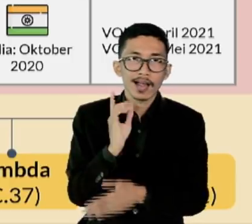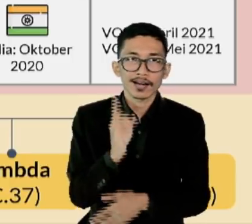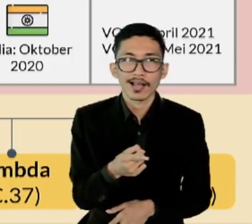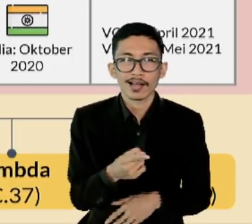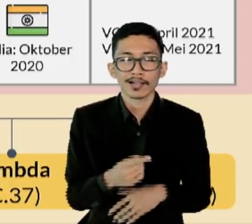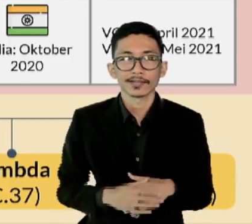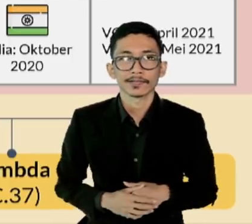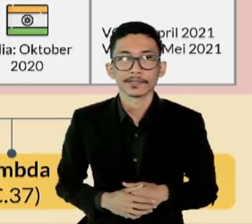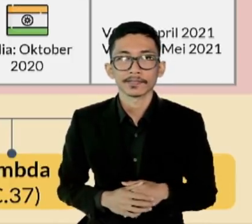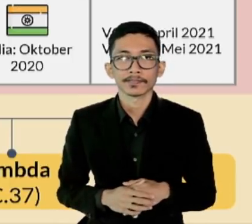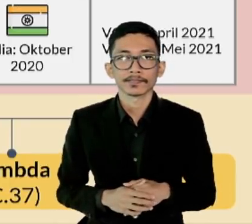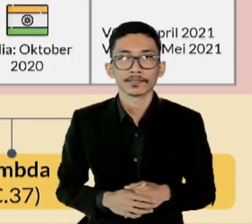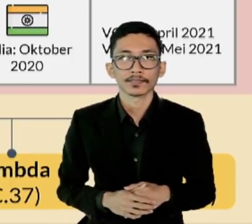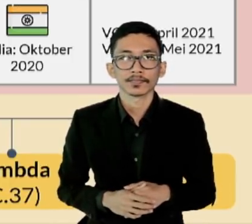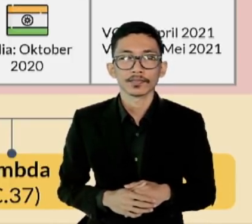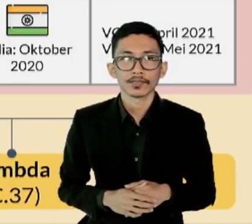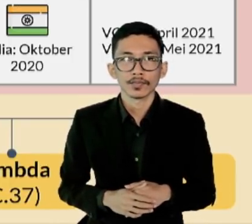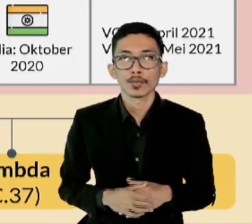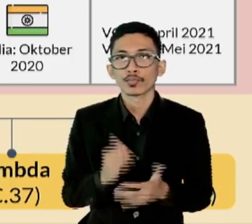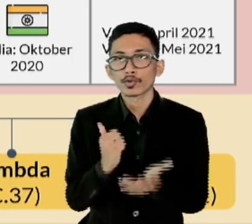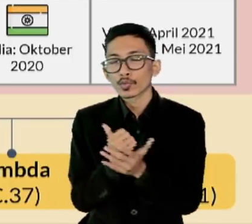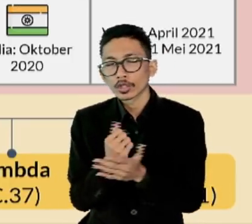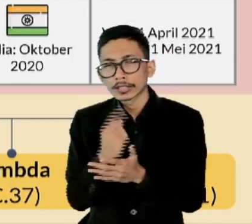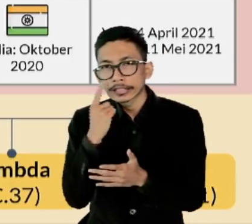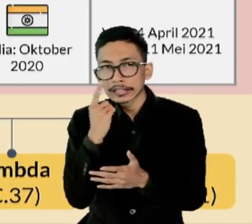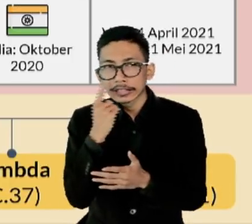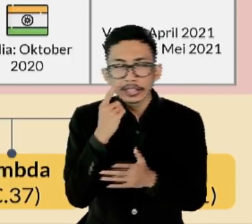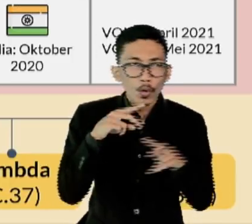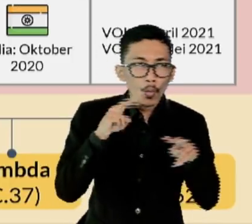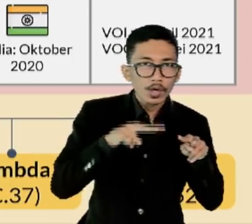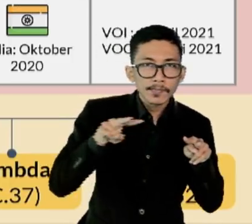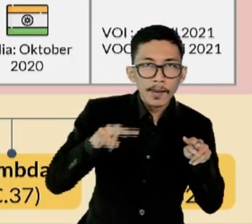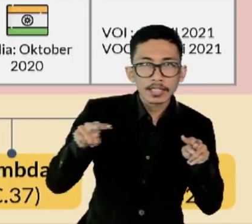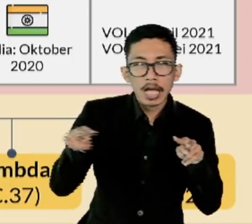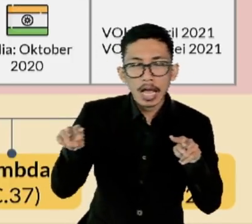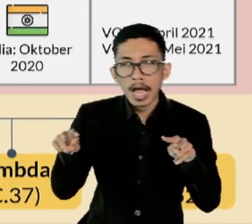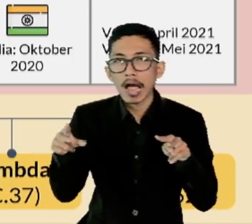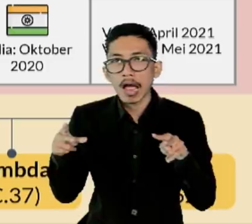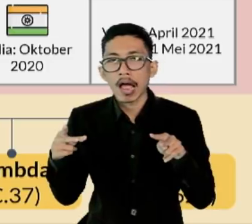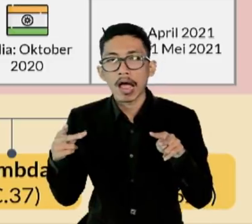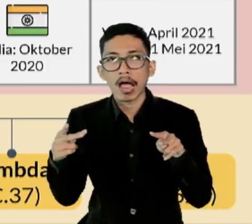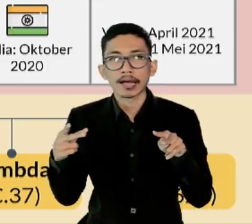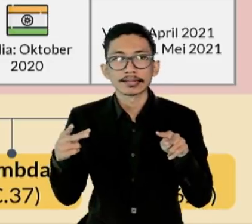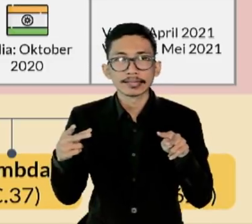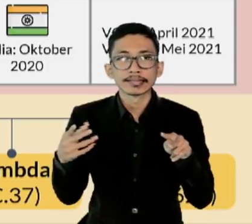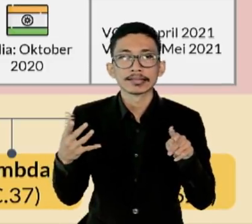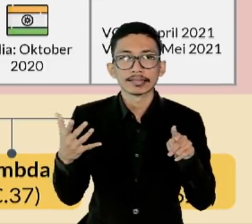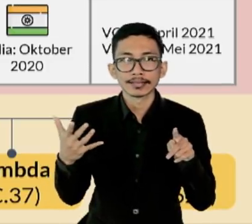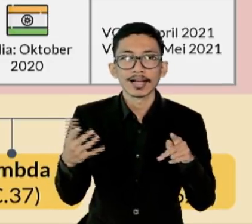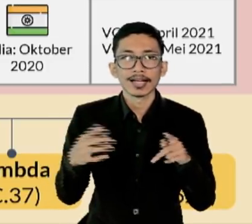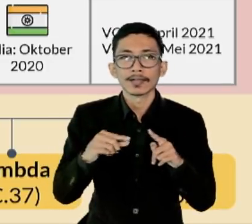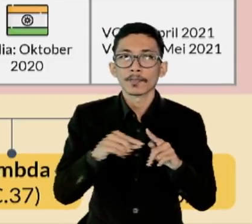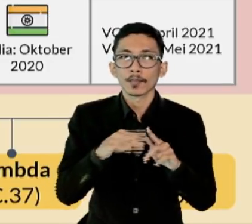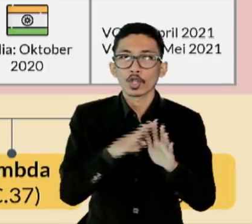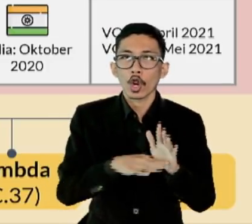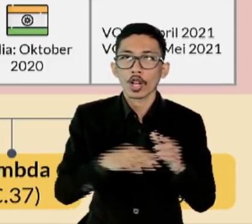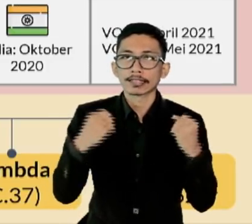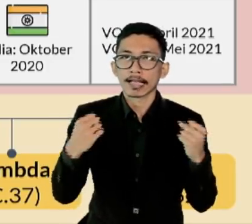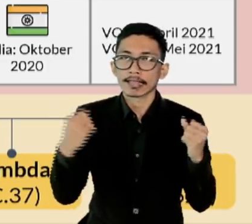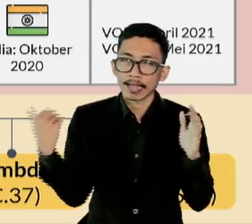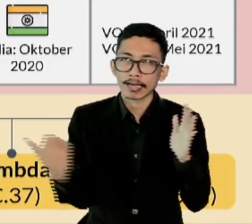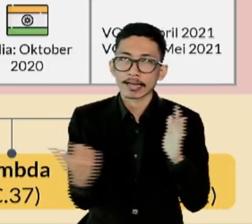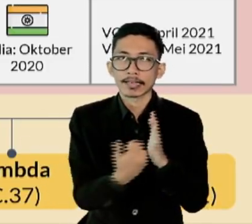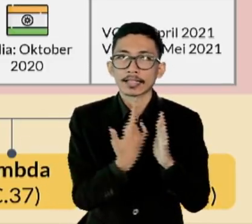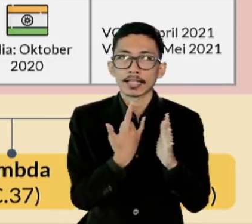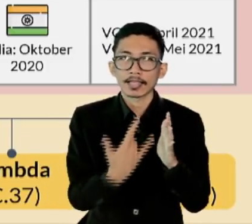perlu dilakukan peningkatan kewaspadaan terhadap potensi tertular dengan meningkatkan kedisiplinan protokol